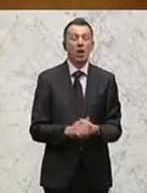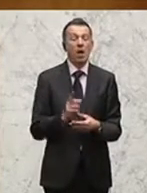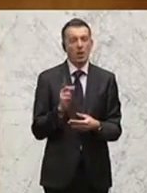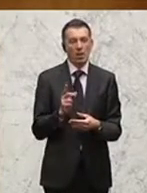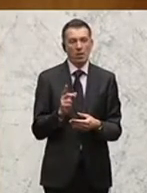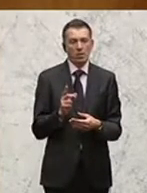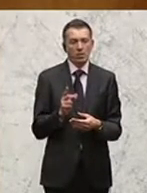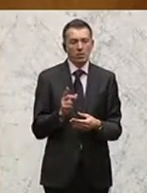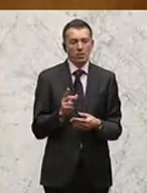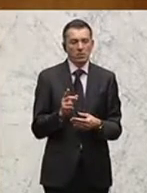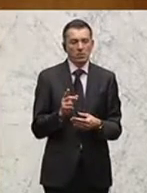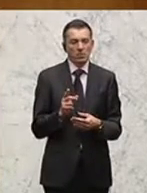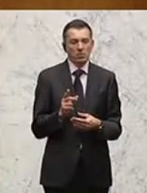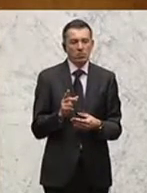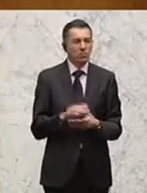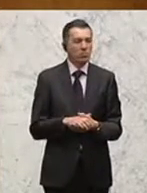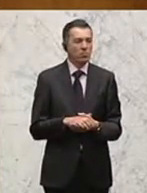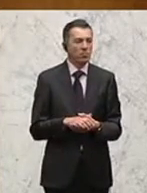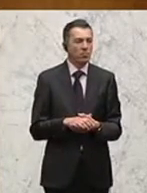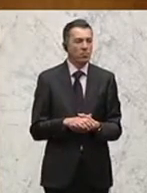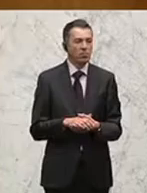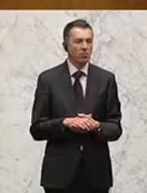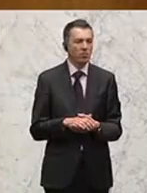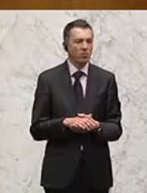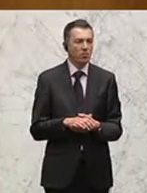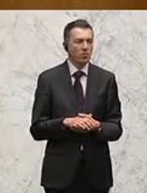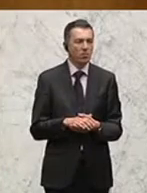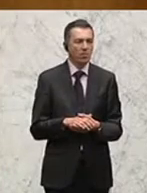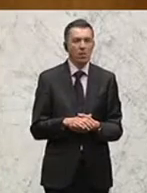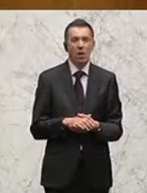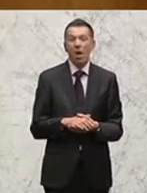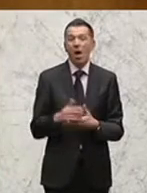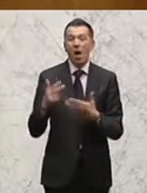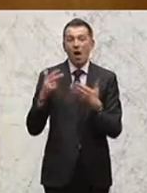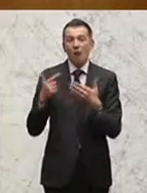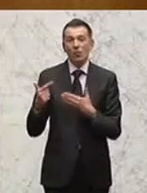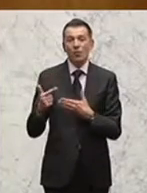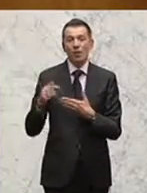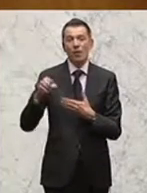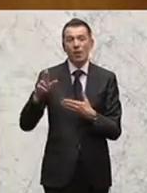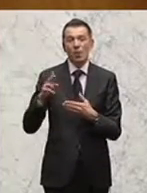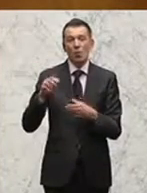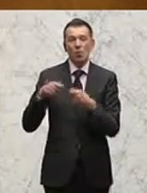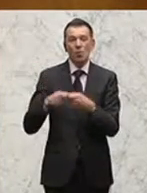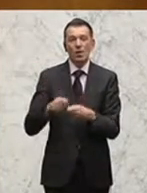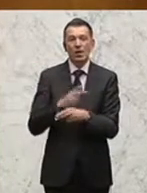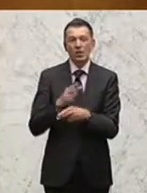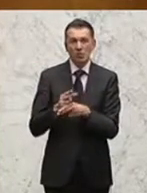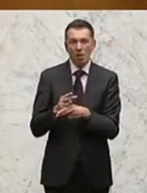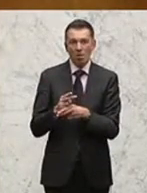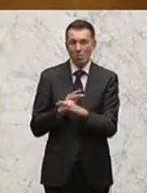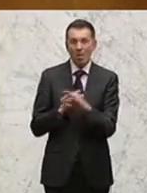kann, dass 10 von 28 EU-Mitgliedstaaten hier mehr als 90%